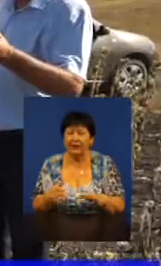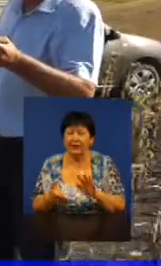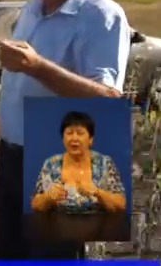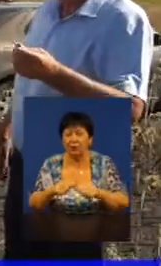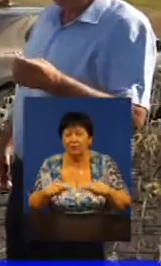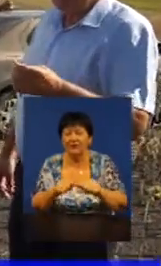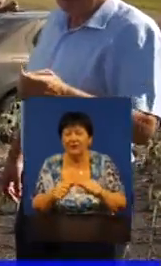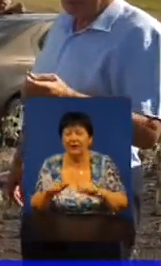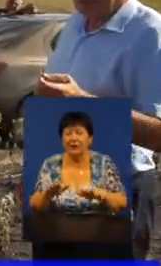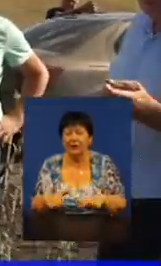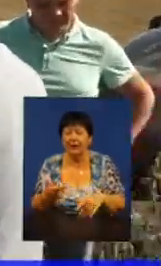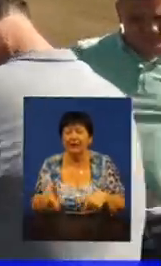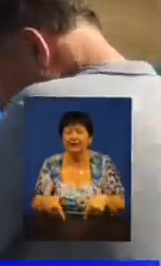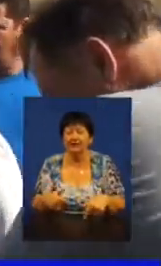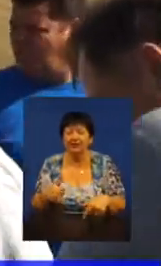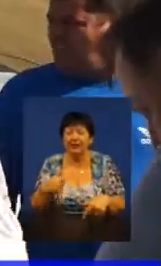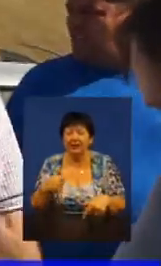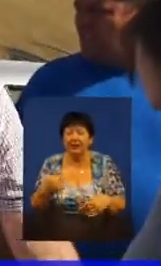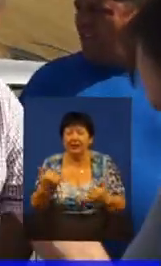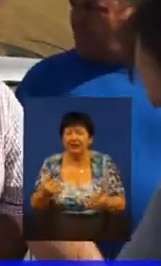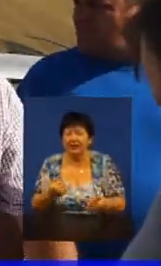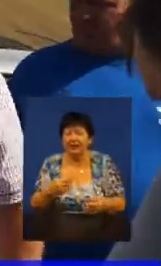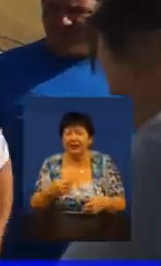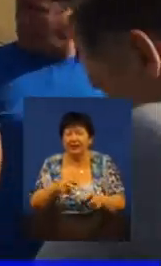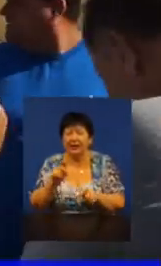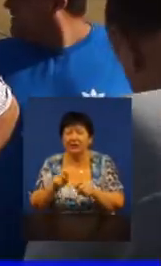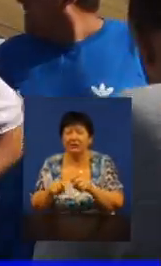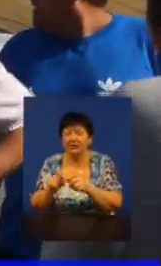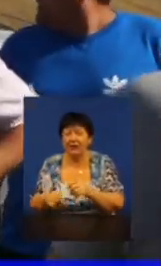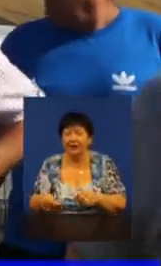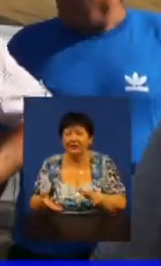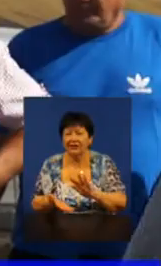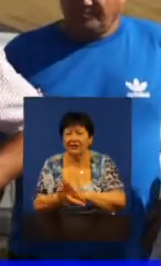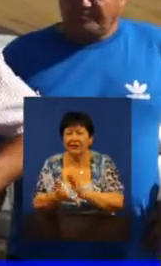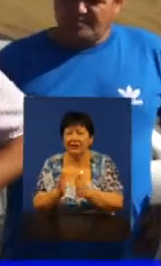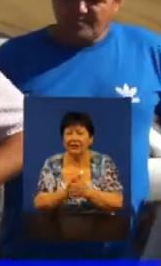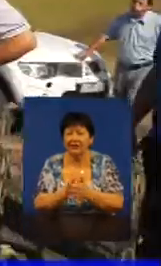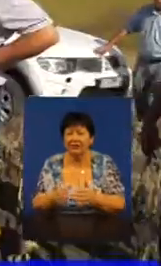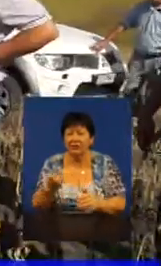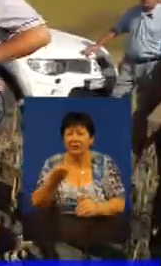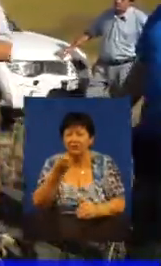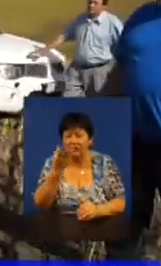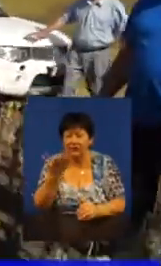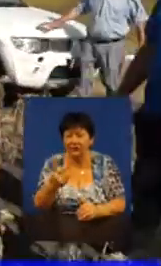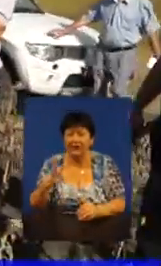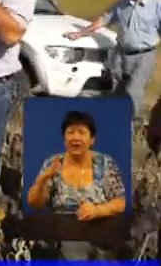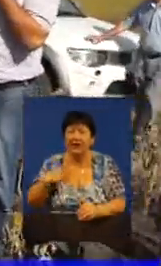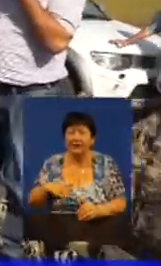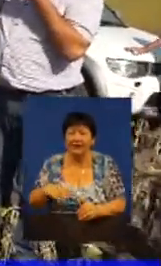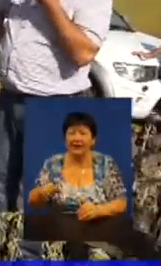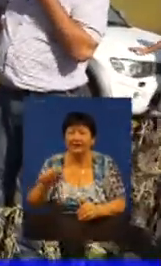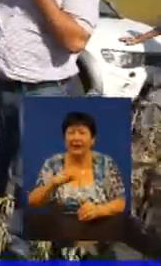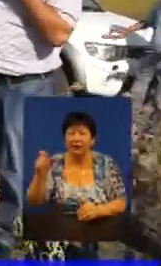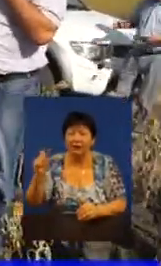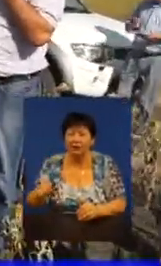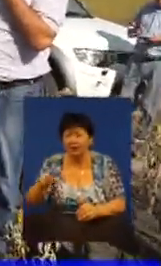situații excepționale în aceste zile evaluează nivelul de afectare a suprafețelor semănate cu floarea soarelui. Speranțele agricultorilor sunt